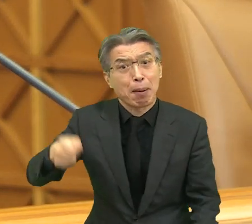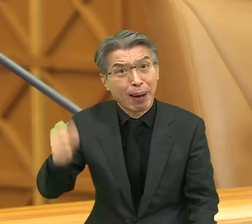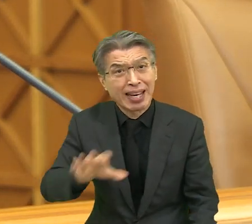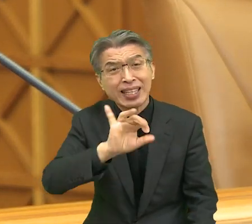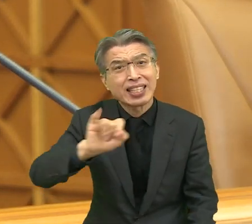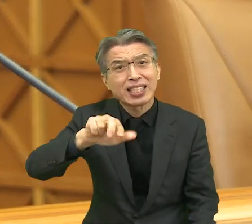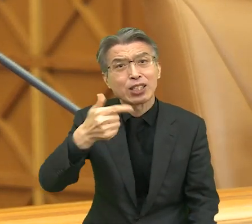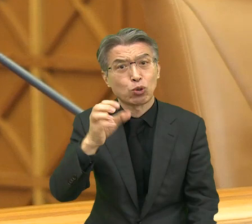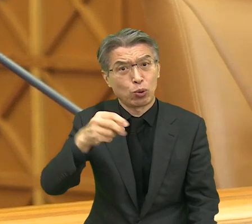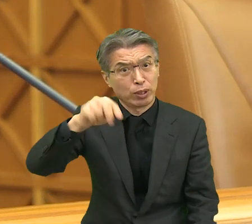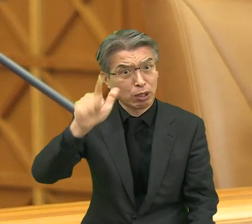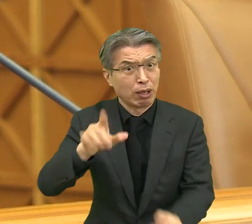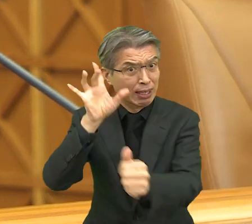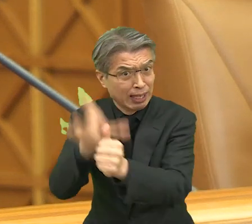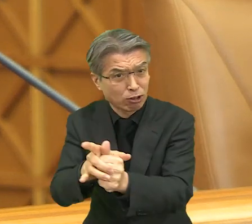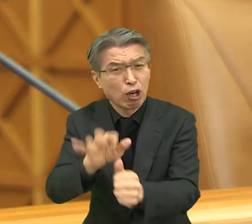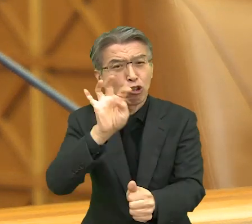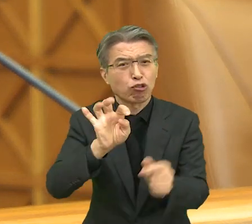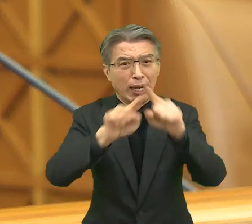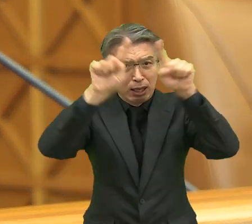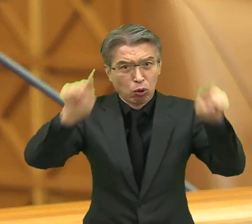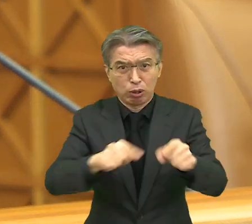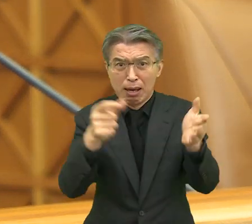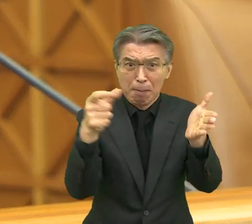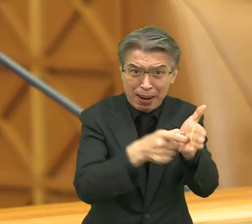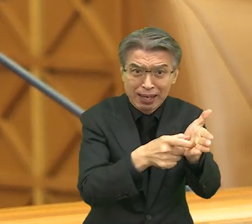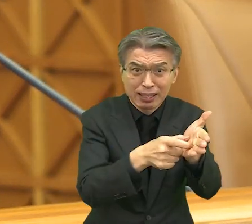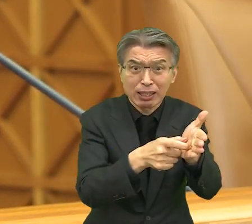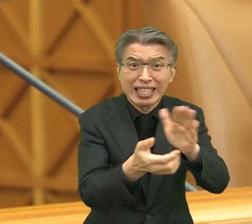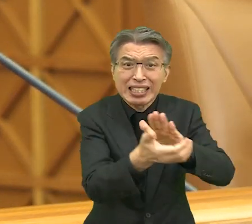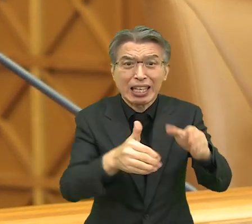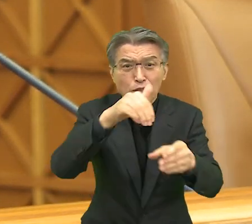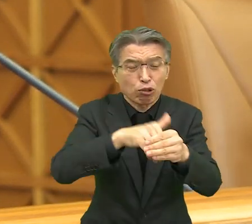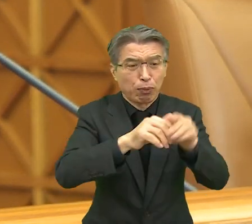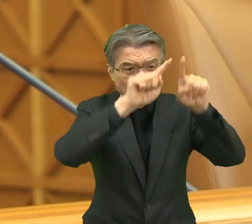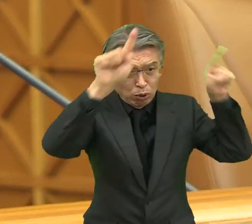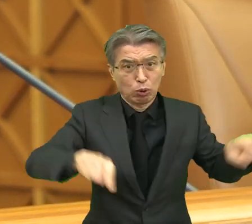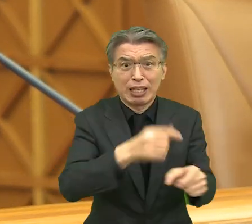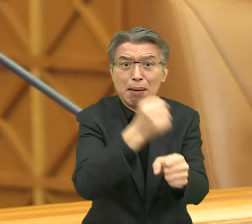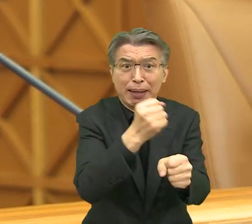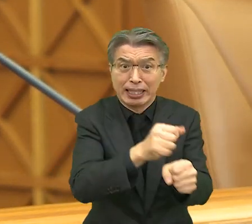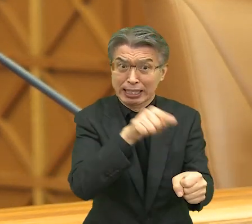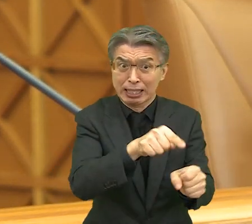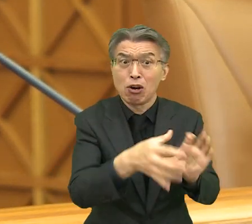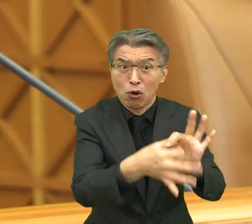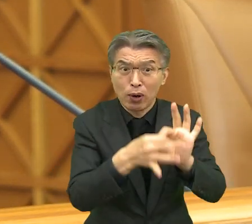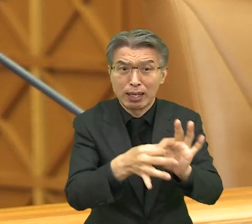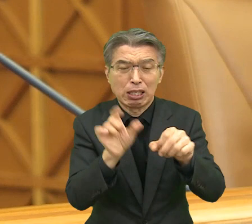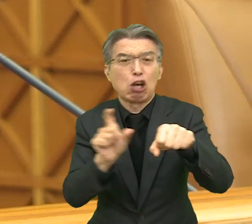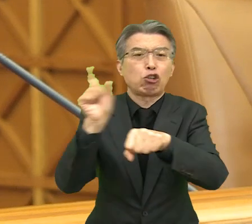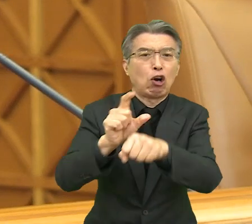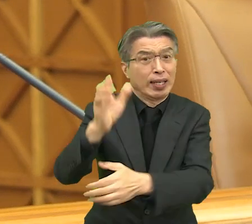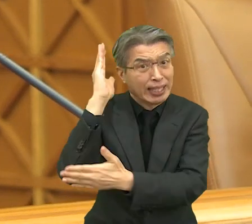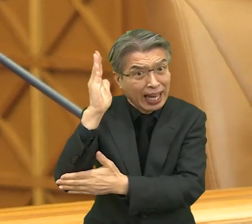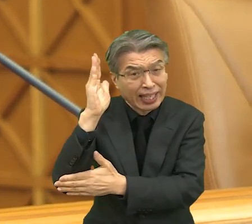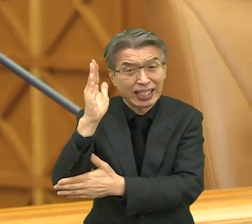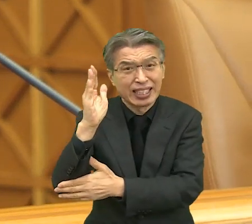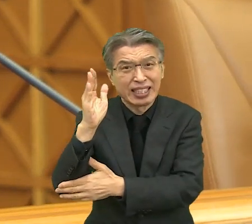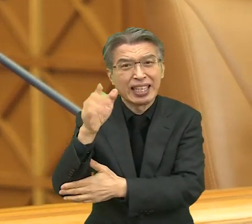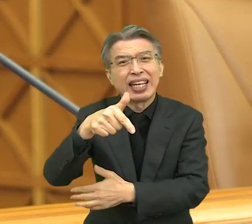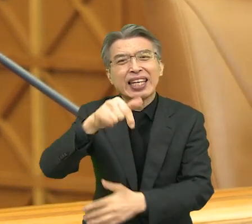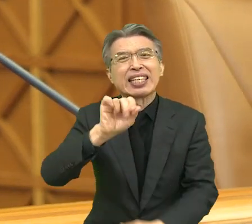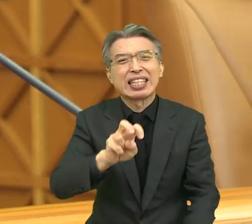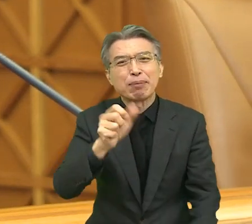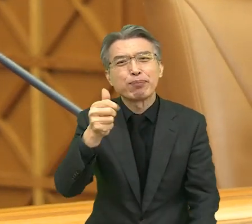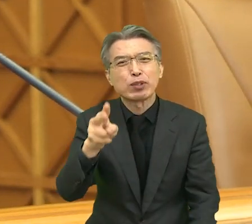이종석 재판관께서 QR코드가 표기된 사전투표용지 발급 행위에 관한 재판관 김영두의 보충 의견의 요지는